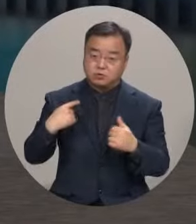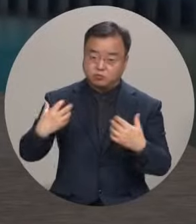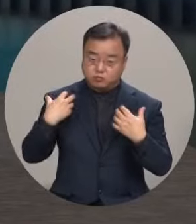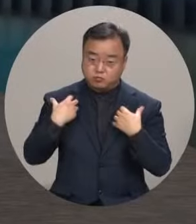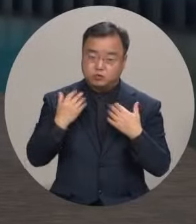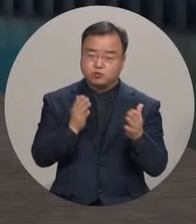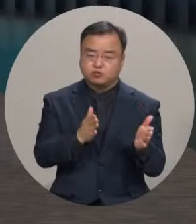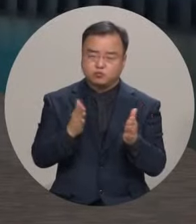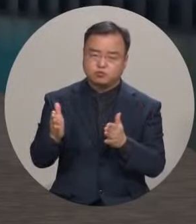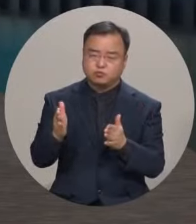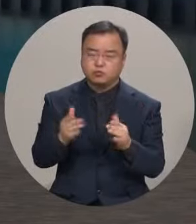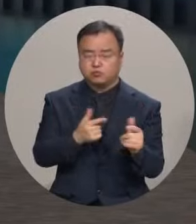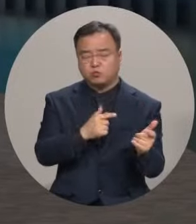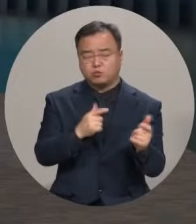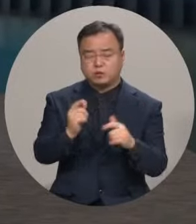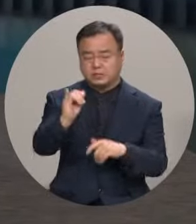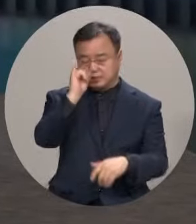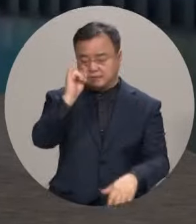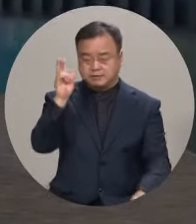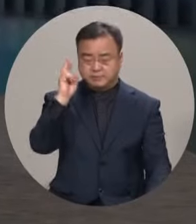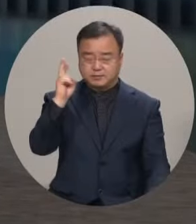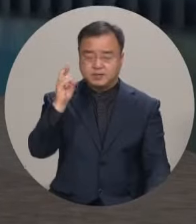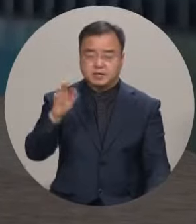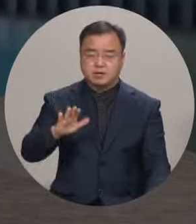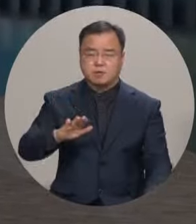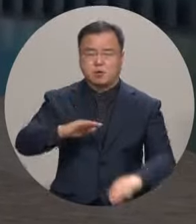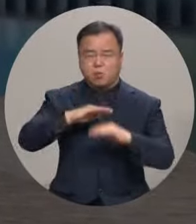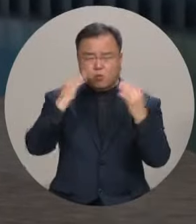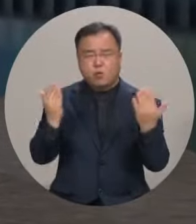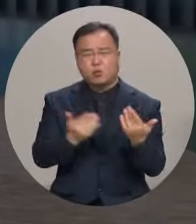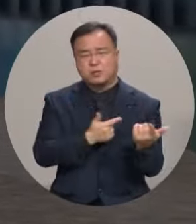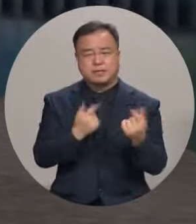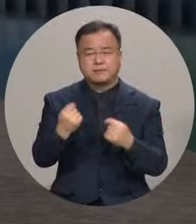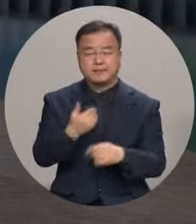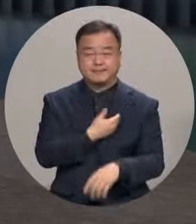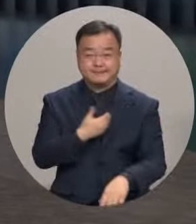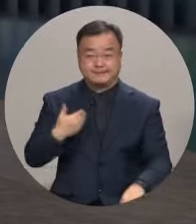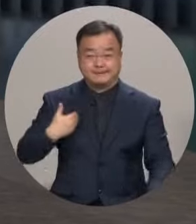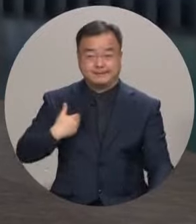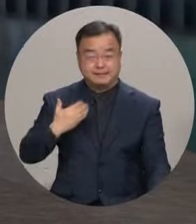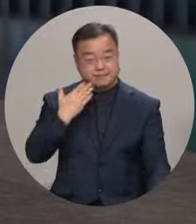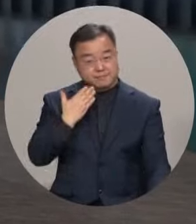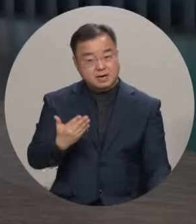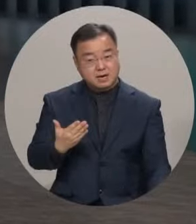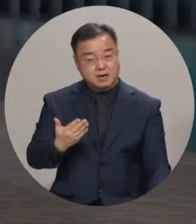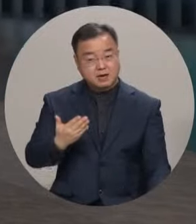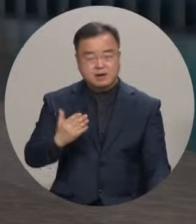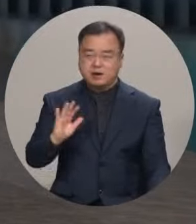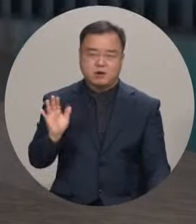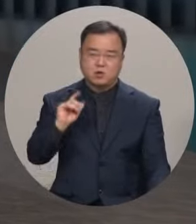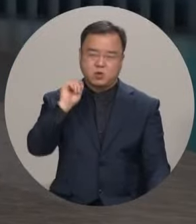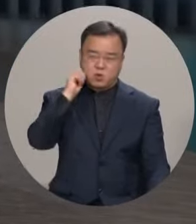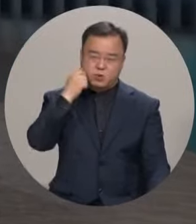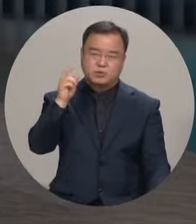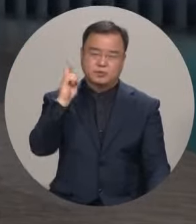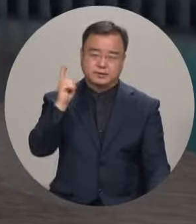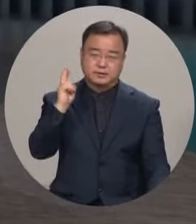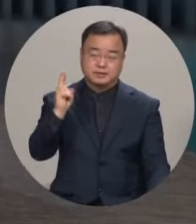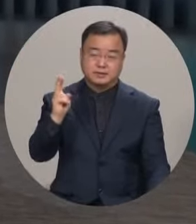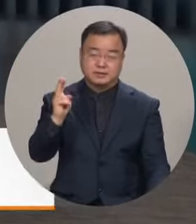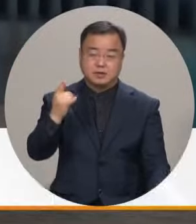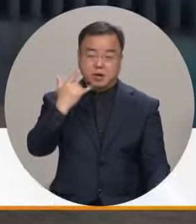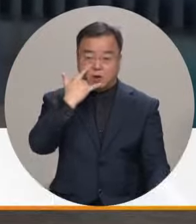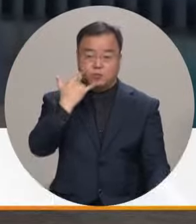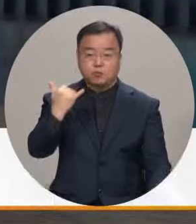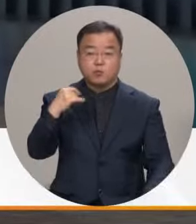준비를 하기야 하겠지만 당장에 모두가 만족할 만한 어떤 대책이 나오기는 어려울 수도 있을 것 같은데요 그렇다면이 학부모